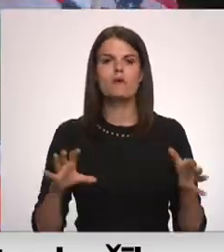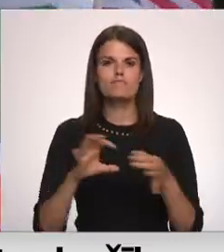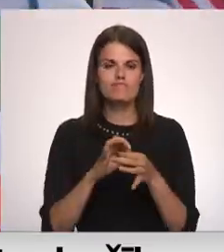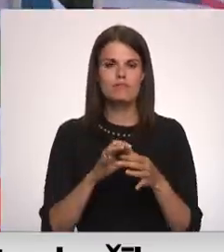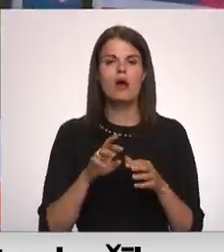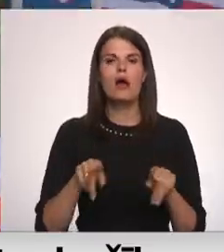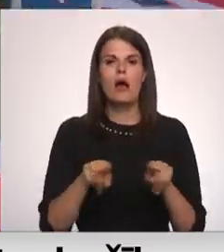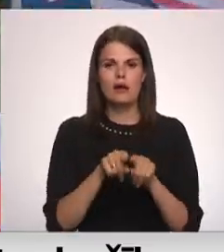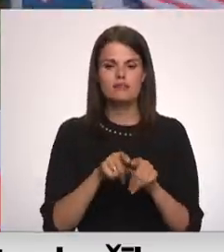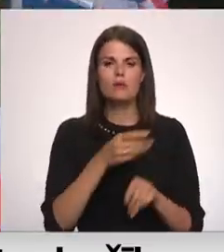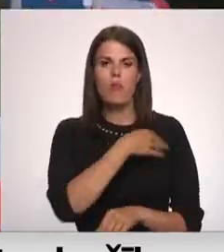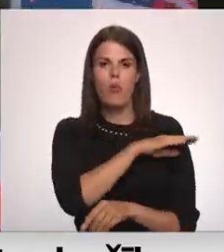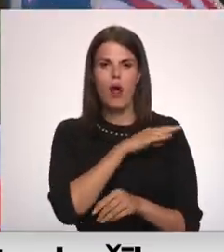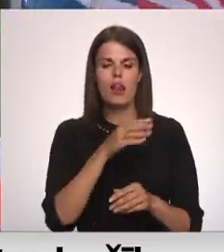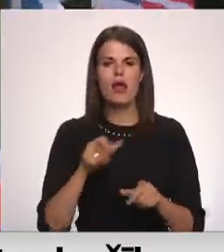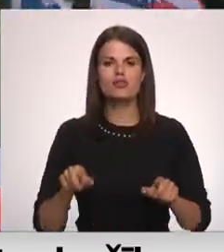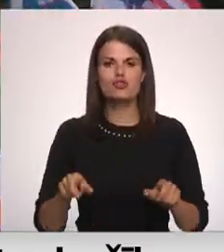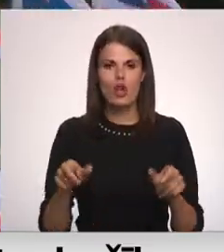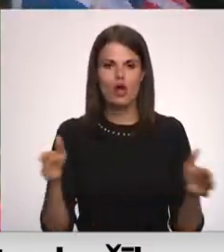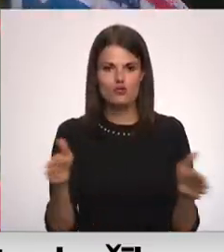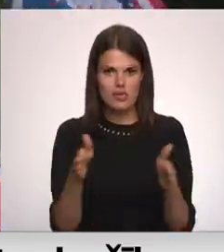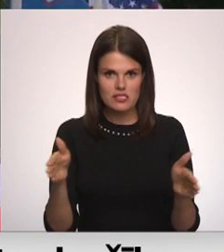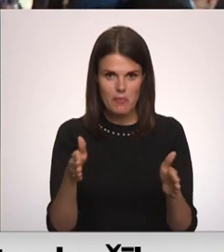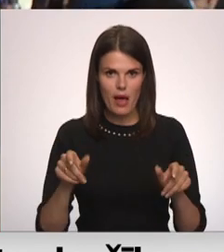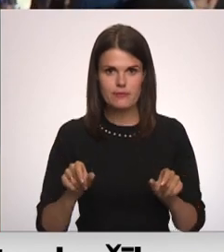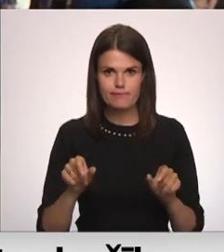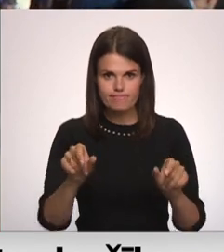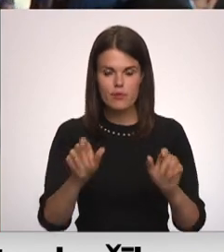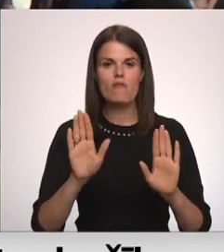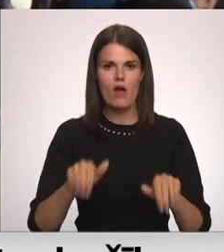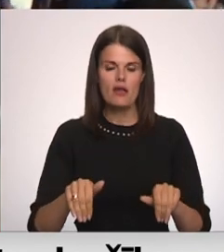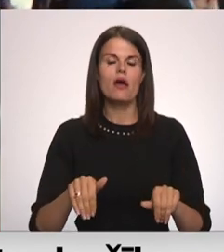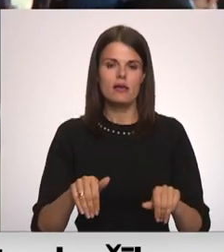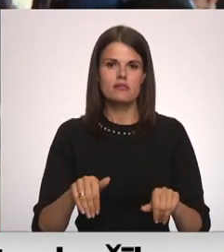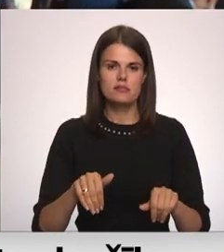iespēju nodrošināt plašākas iespējas Baltijas valstu apgādei.